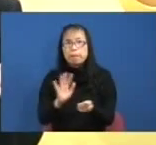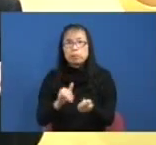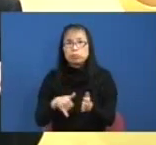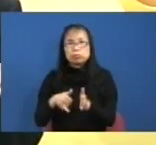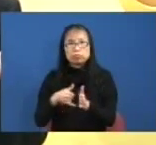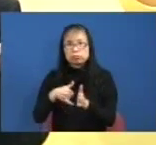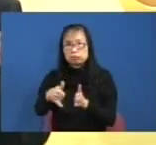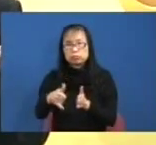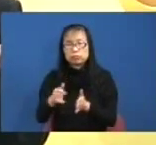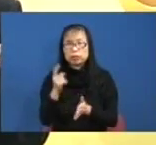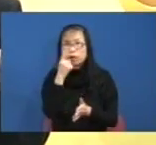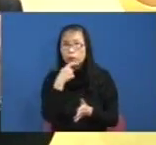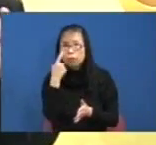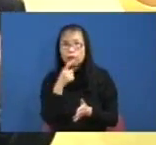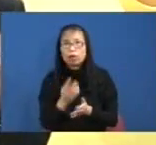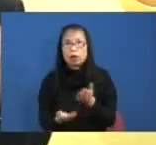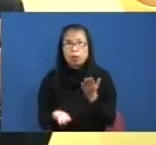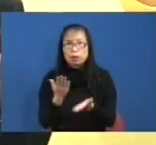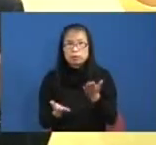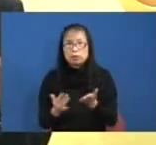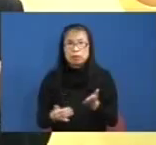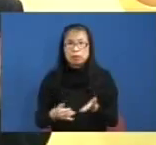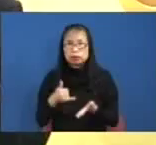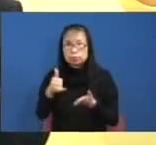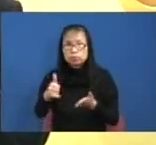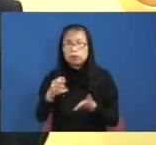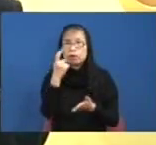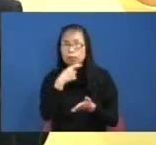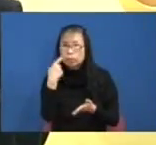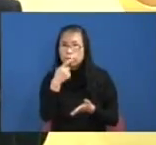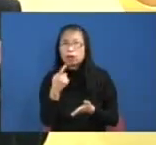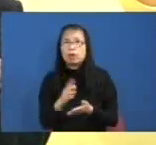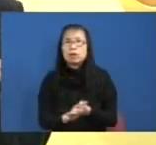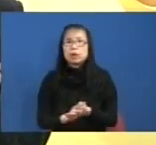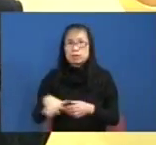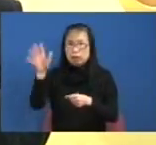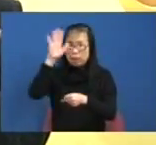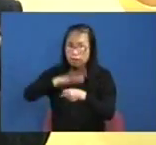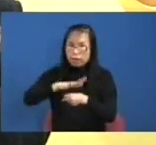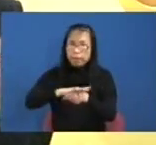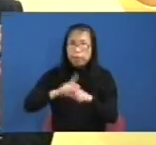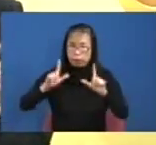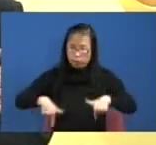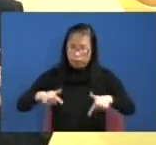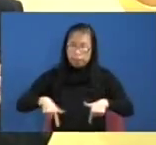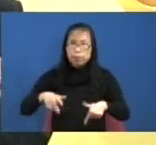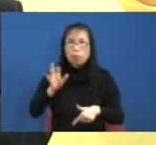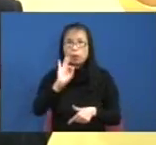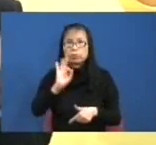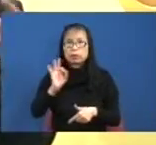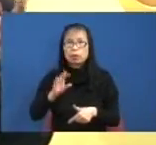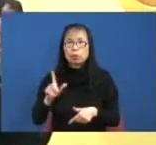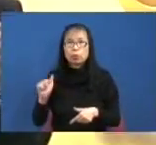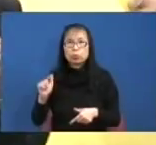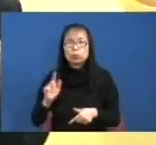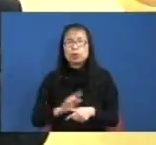係咯， 咁你就算話出到口咧，其實都可能係喺日本南部啊，或者未受污染 即係